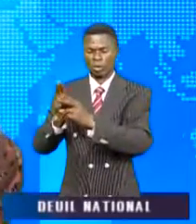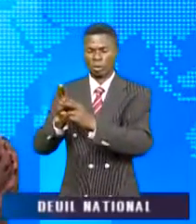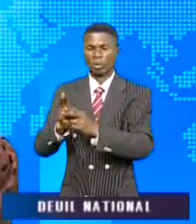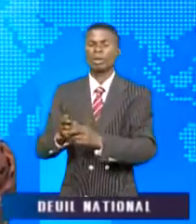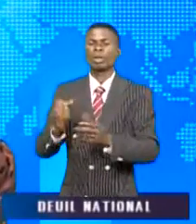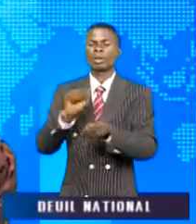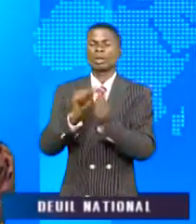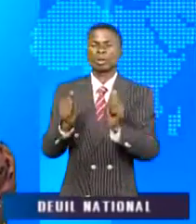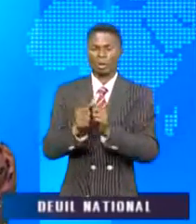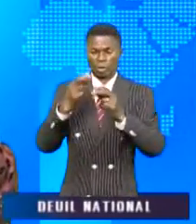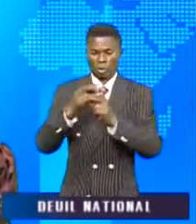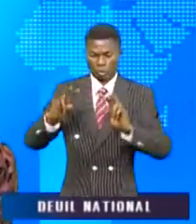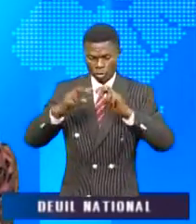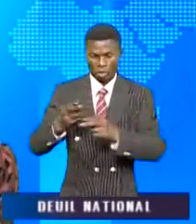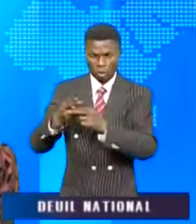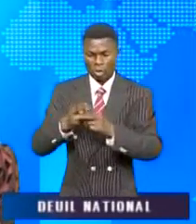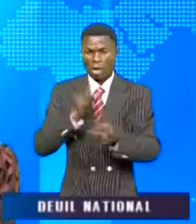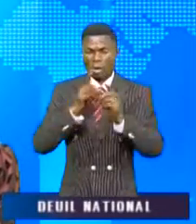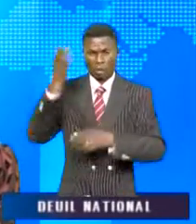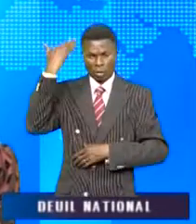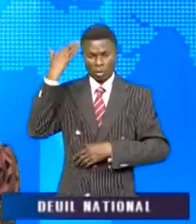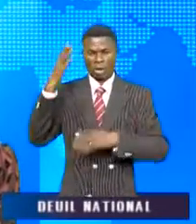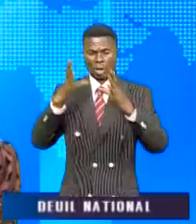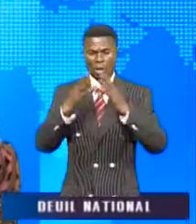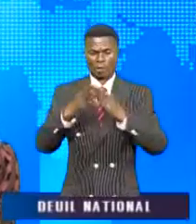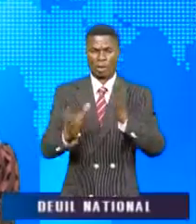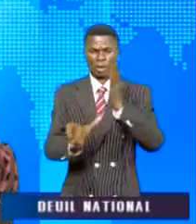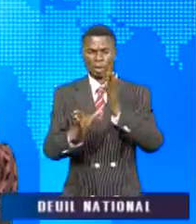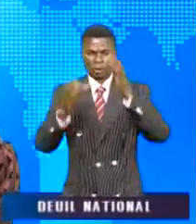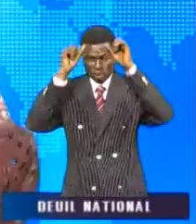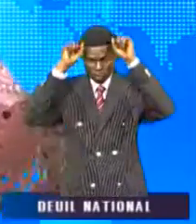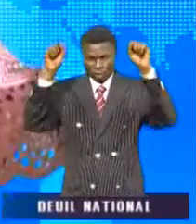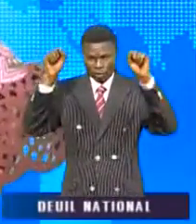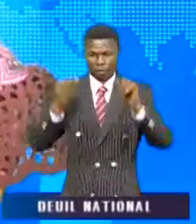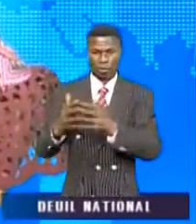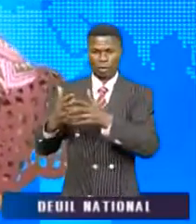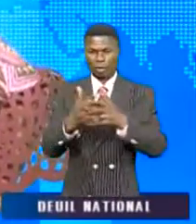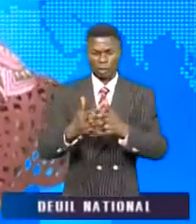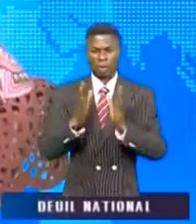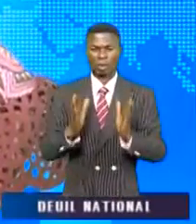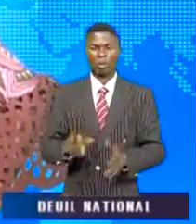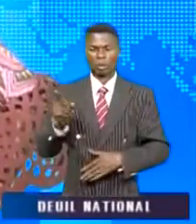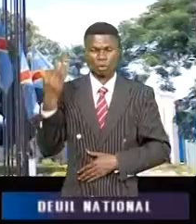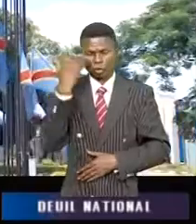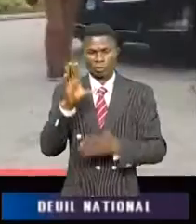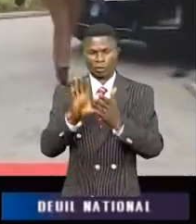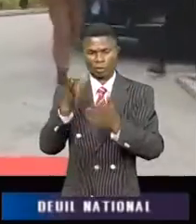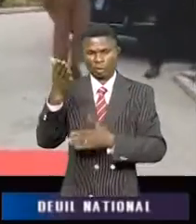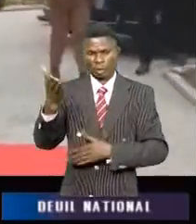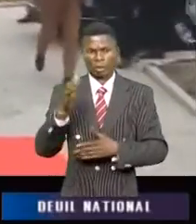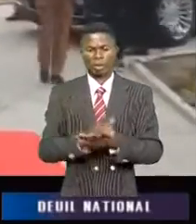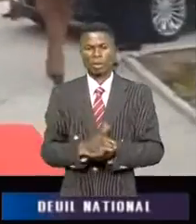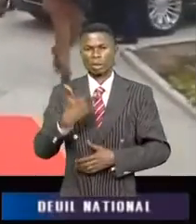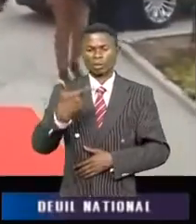venue lui faire le suivi de la dernière conversation que le chef de l'État a eue avec la vice-présidente des États-Unis. Suivez.